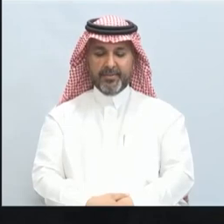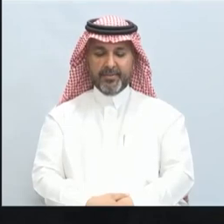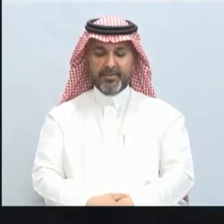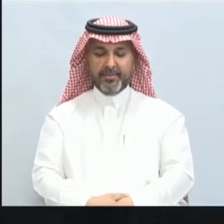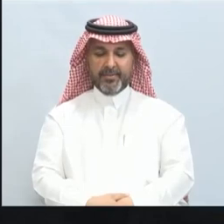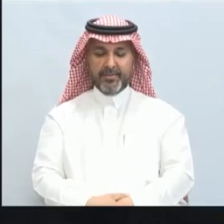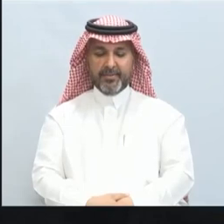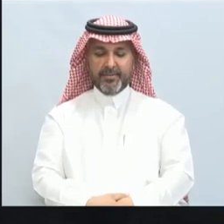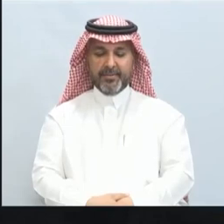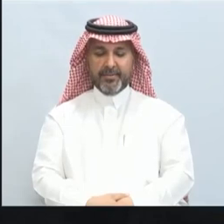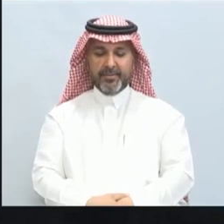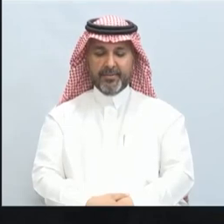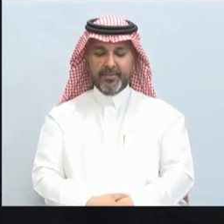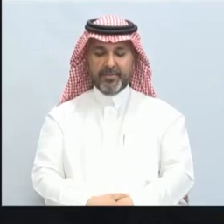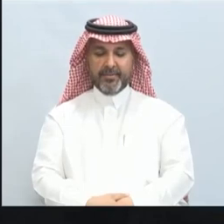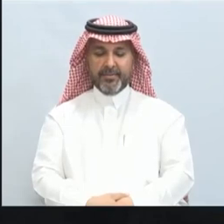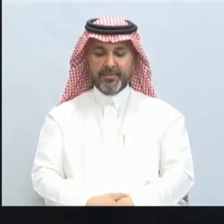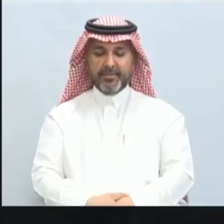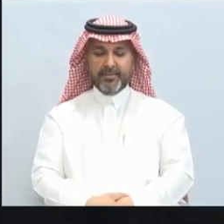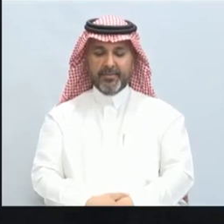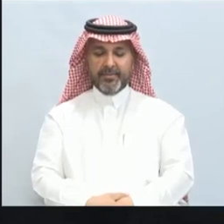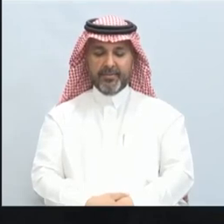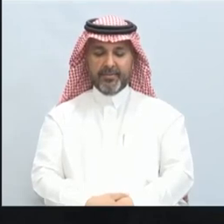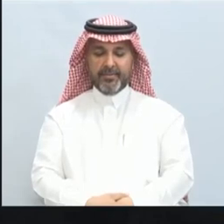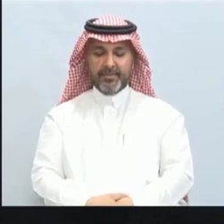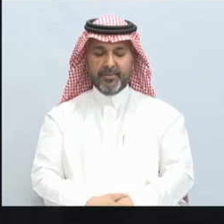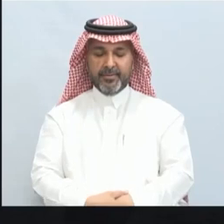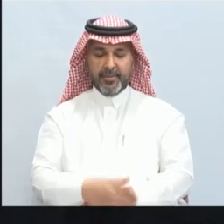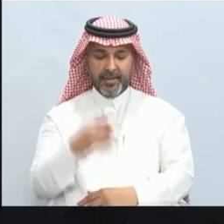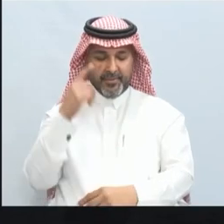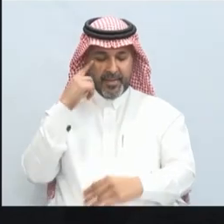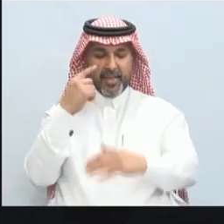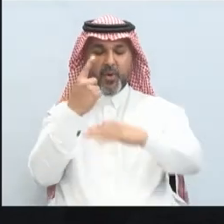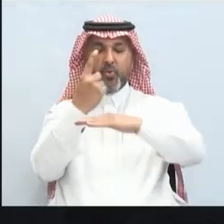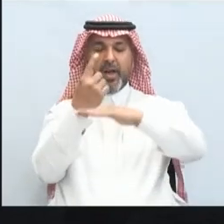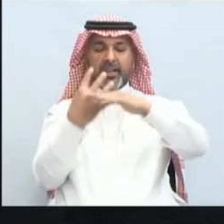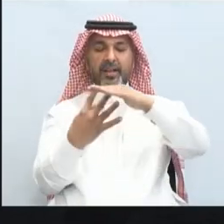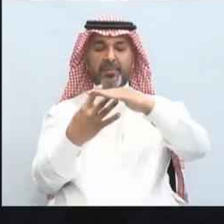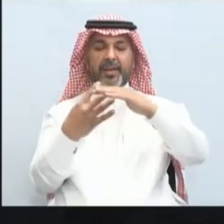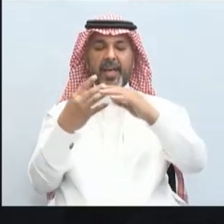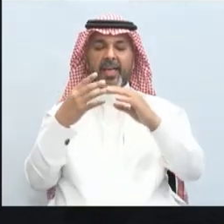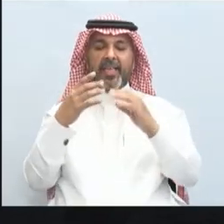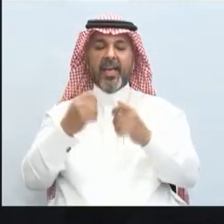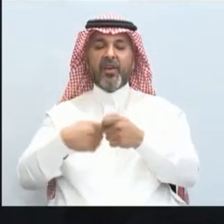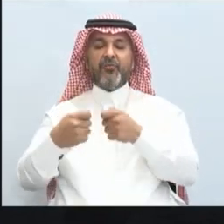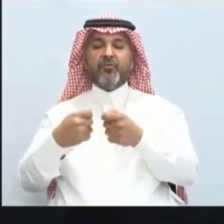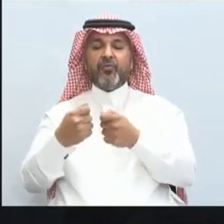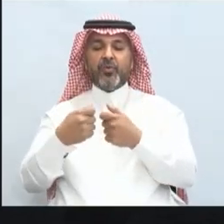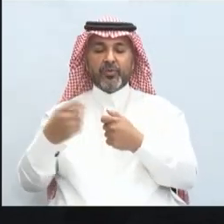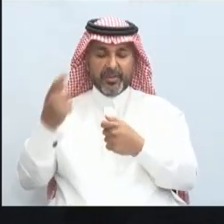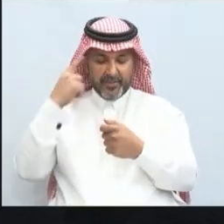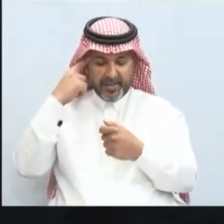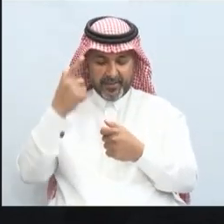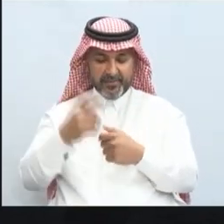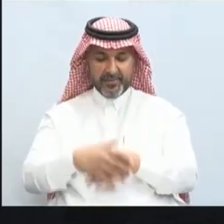فواحد منهم حيدفع الفاتوره فاللي جالس عند النافذه هذا احتمال انه هو اللي يدفع ربع واللي جنبه احتمال ندفع ربع واللي جنبه احتمال